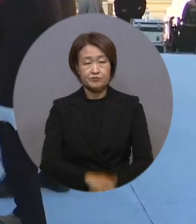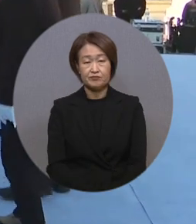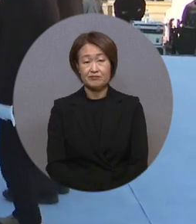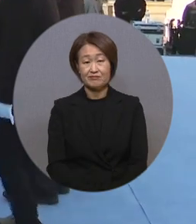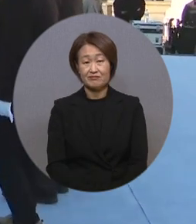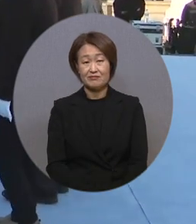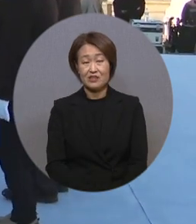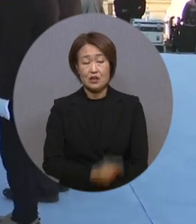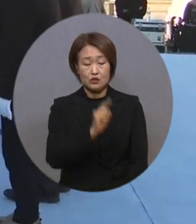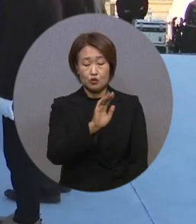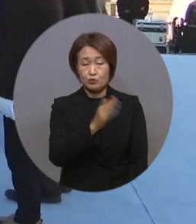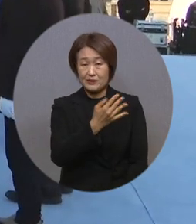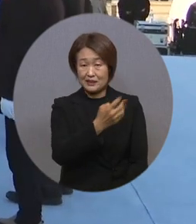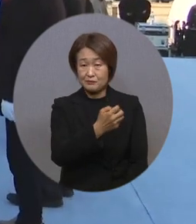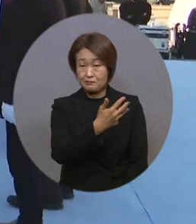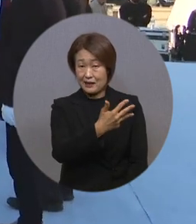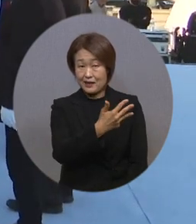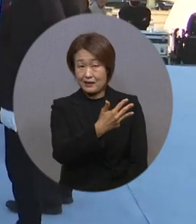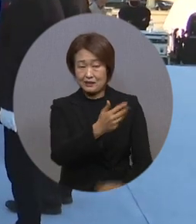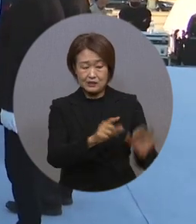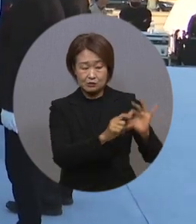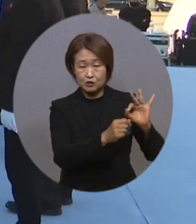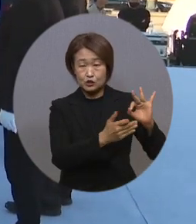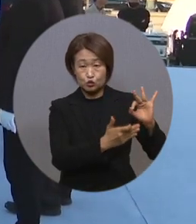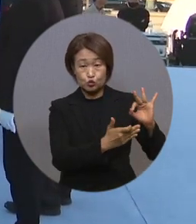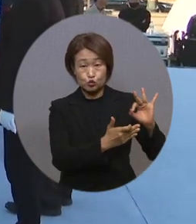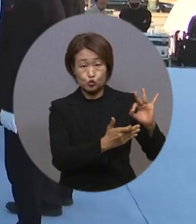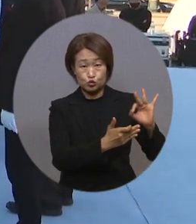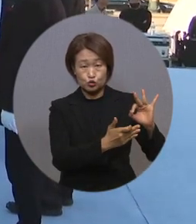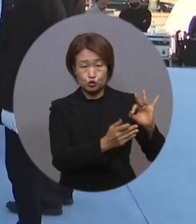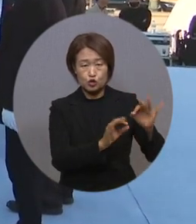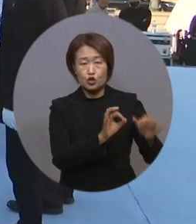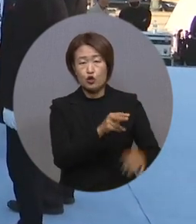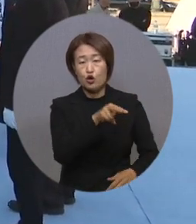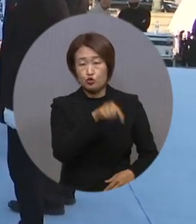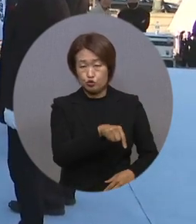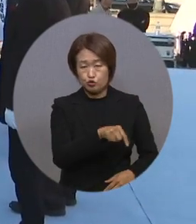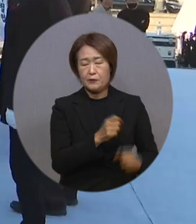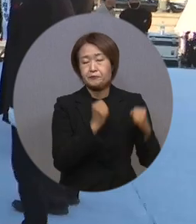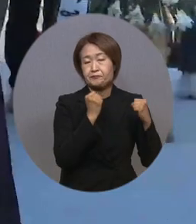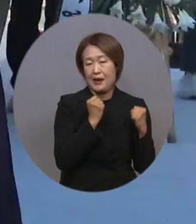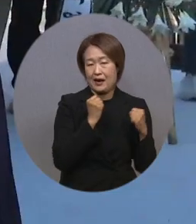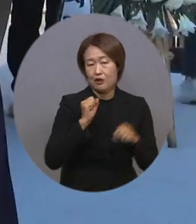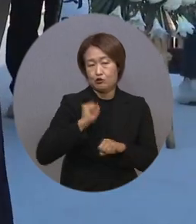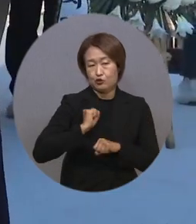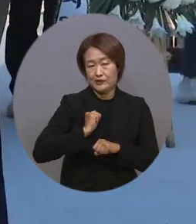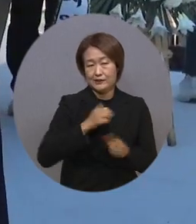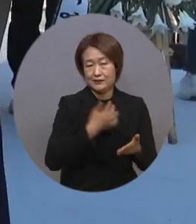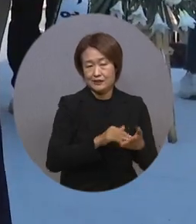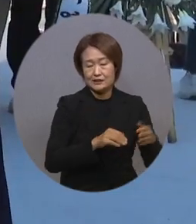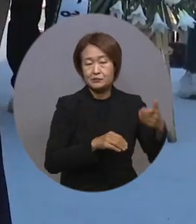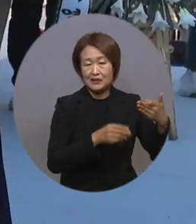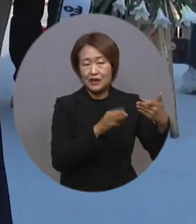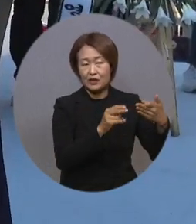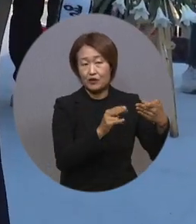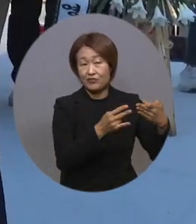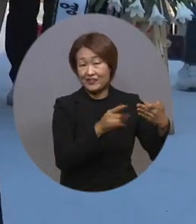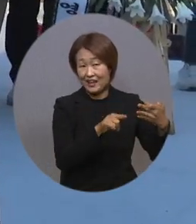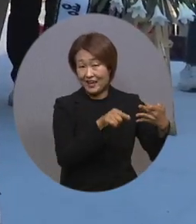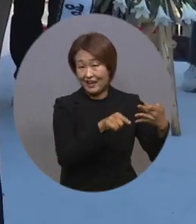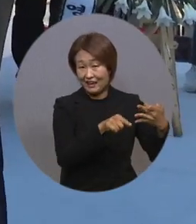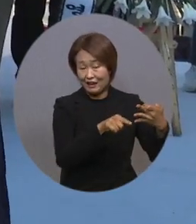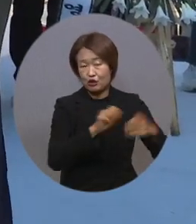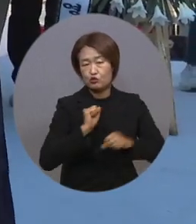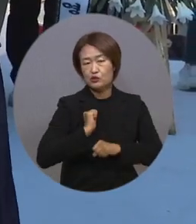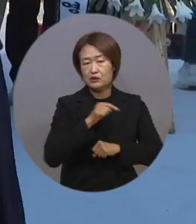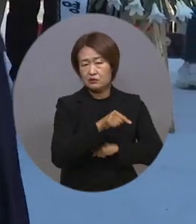사건은 1948년 10월 19일 여수에 주둔하던 국군 제14연대 일부 군인이